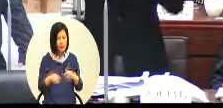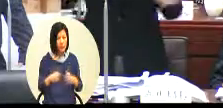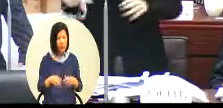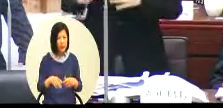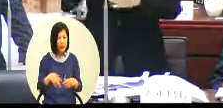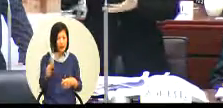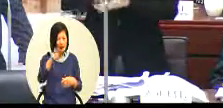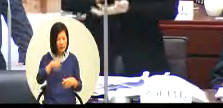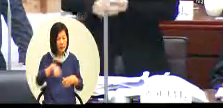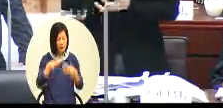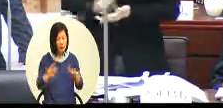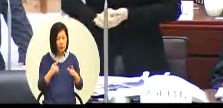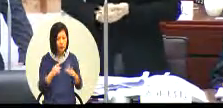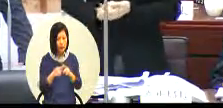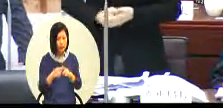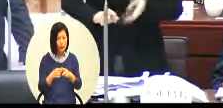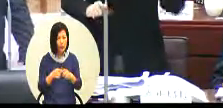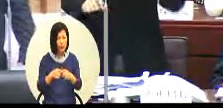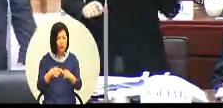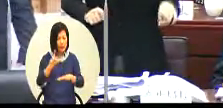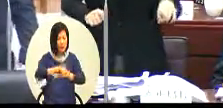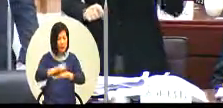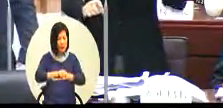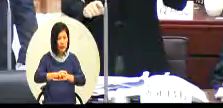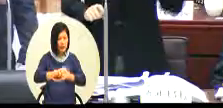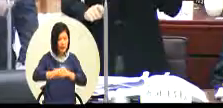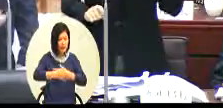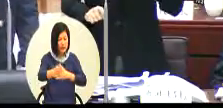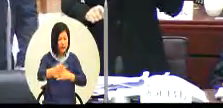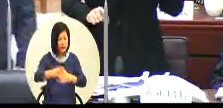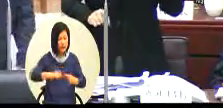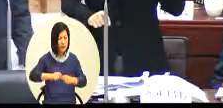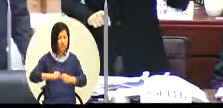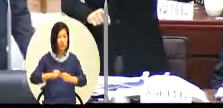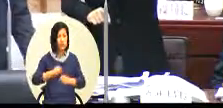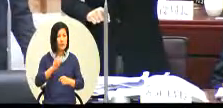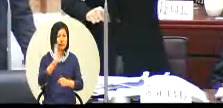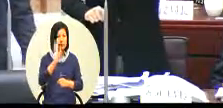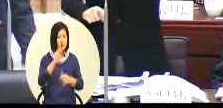名额，都已经课程都开好了，而且今年单单